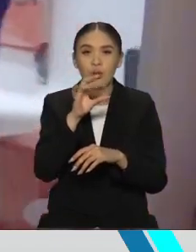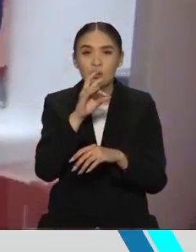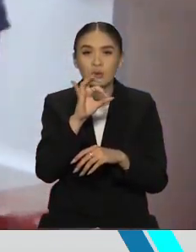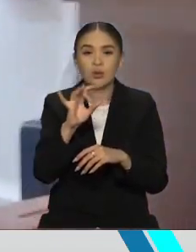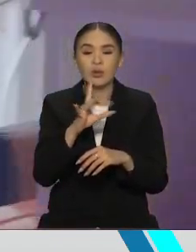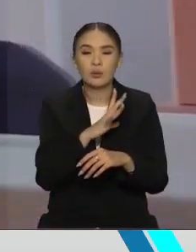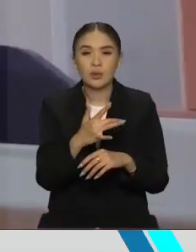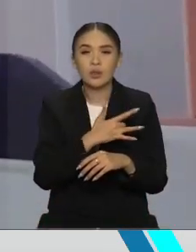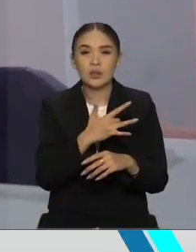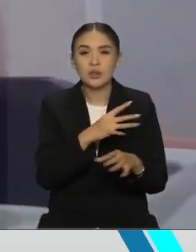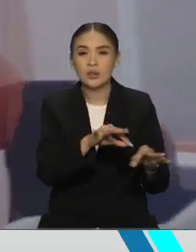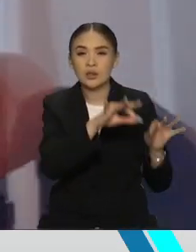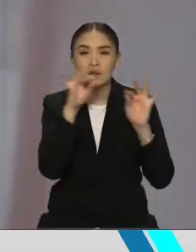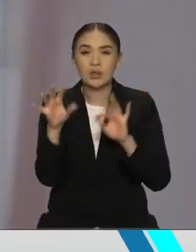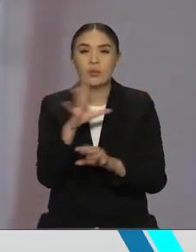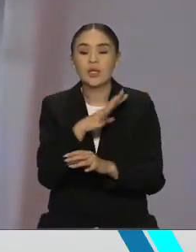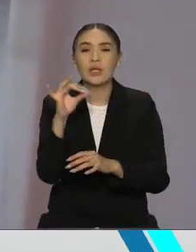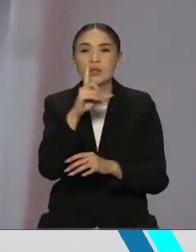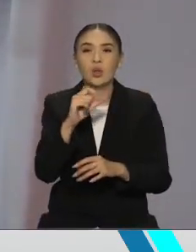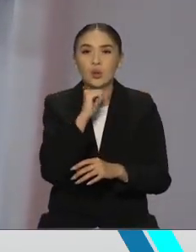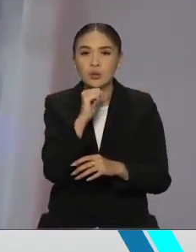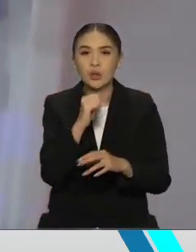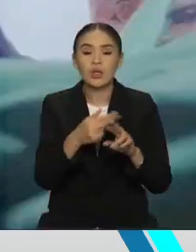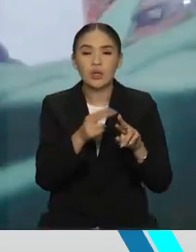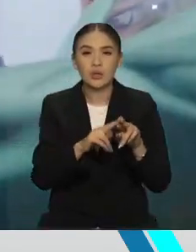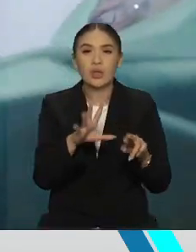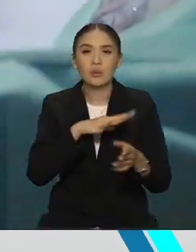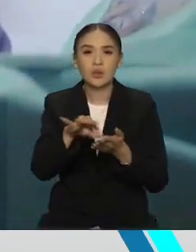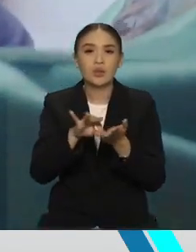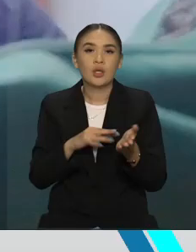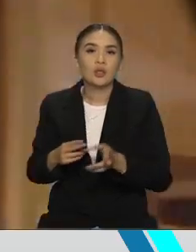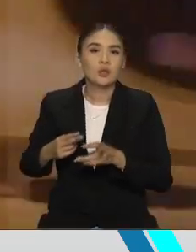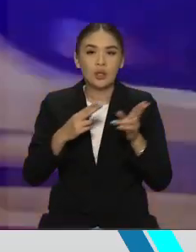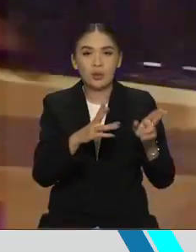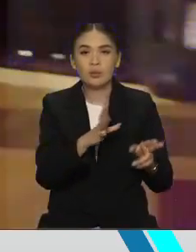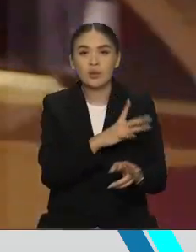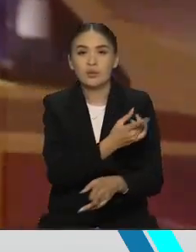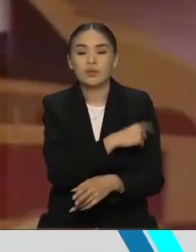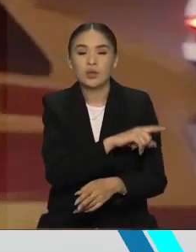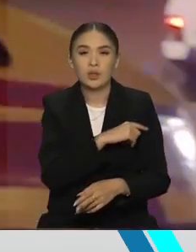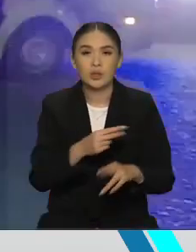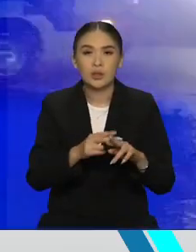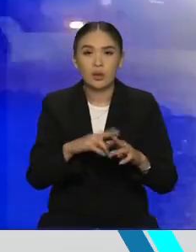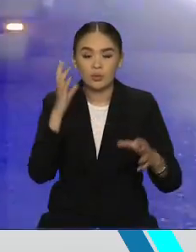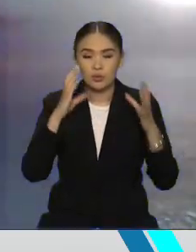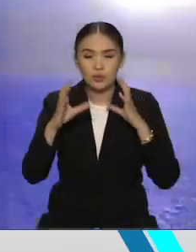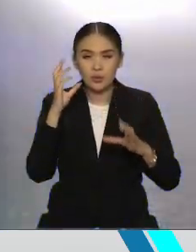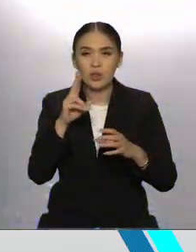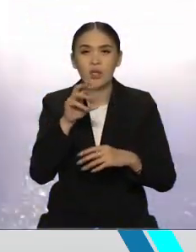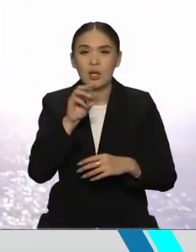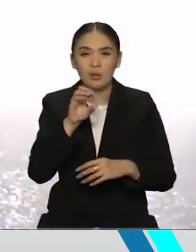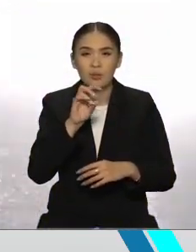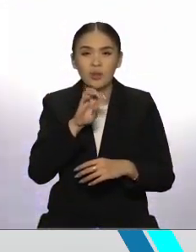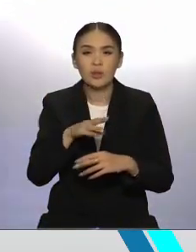сердце. Транспортировали его из Кустаная. Накануне туда экстренно выехали медики кардиохирургической клиники университетского медцентра